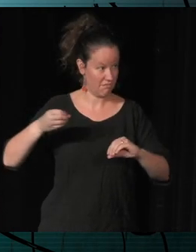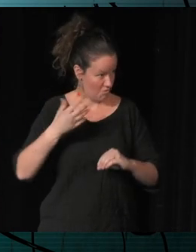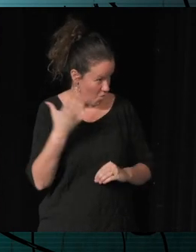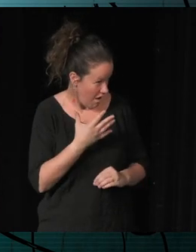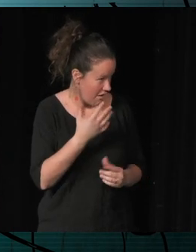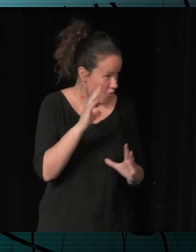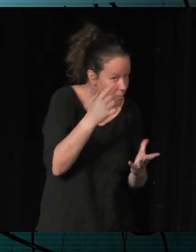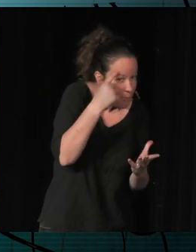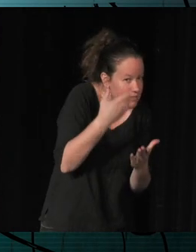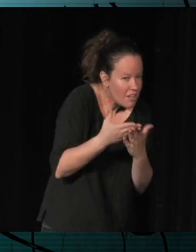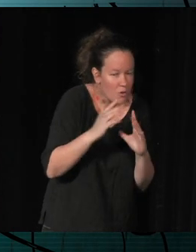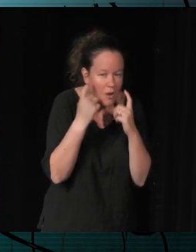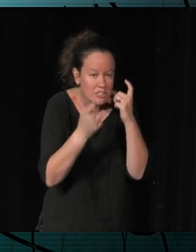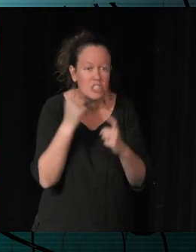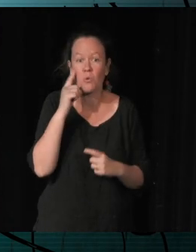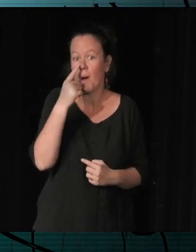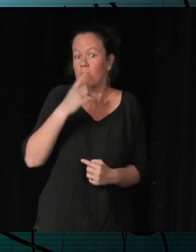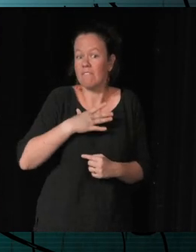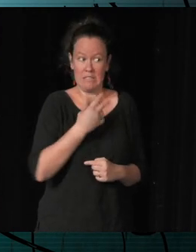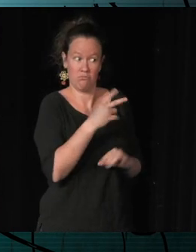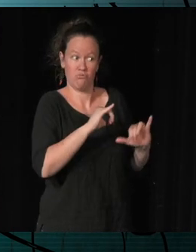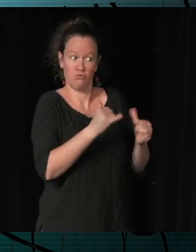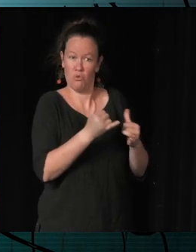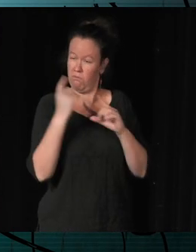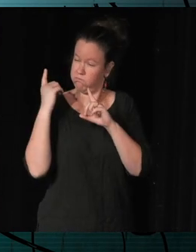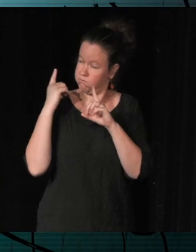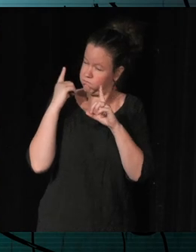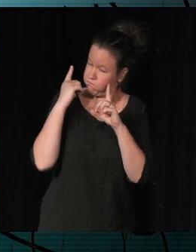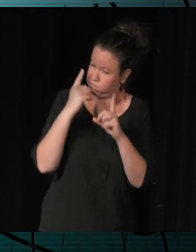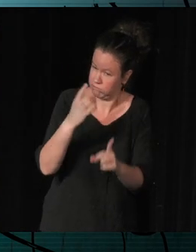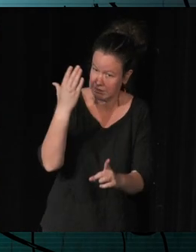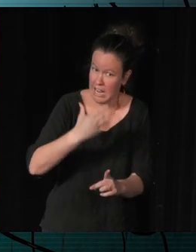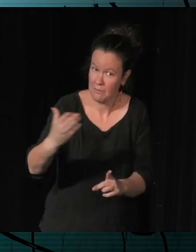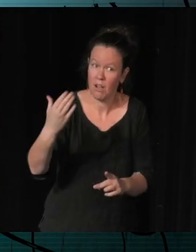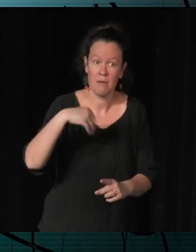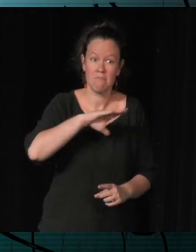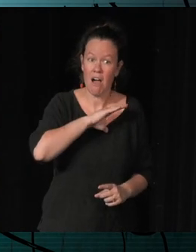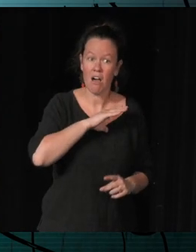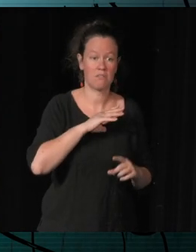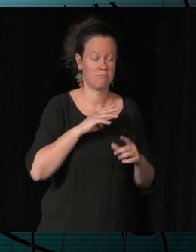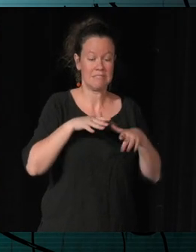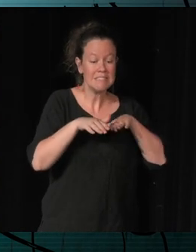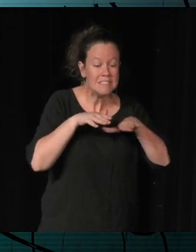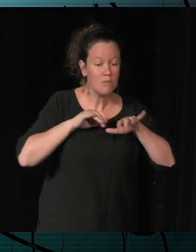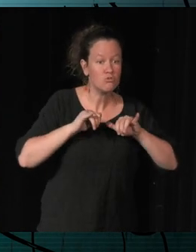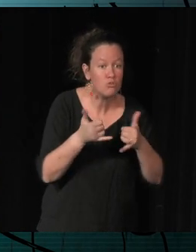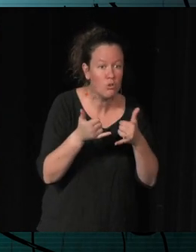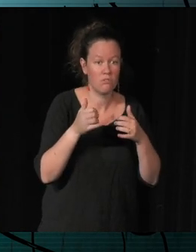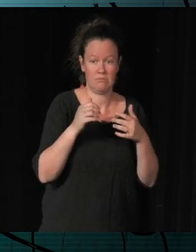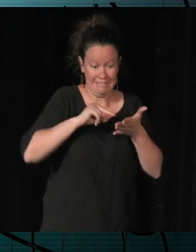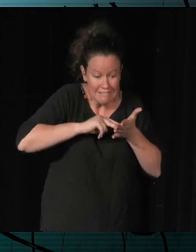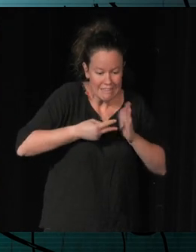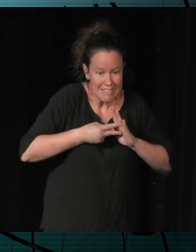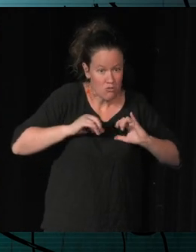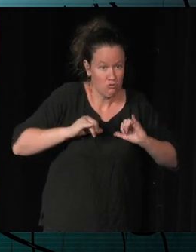il est resté un peu dans la postérité et qu'il a qu'il a un peu tracé la voix à tout un tas de jeux derrière c'est qu'il a développé des outils qui vont être utilisé amélioré évidemment bien après